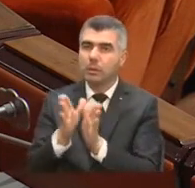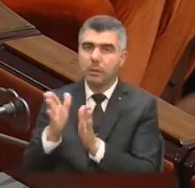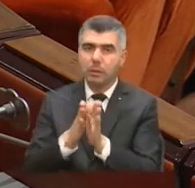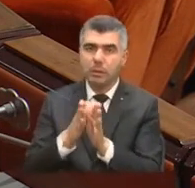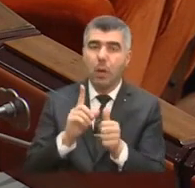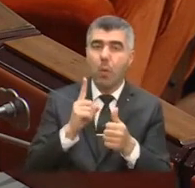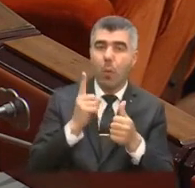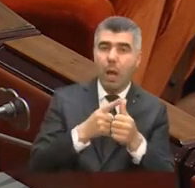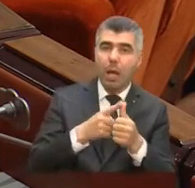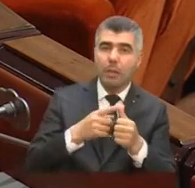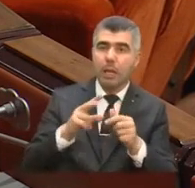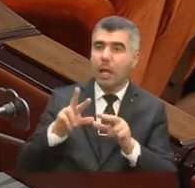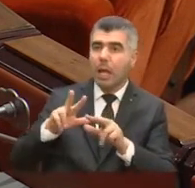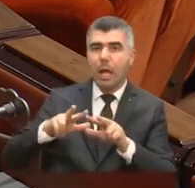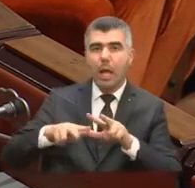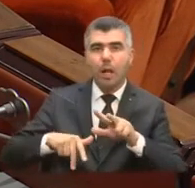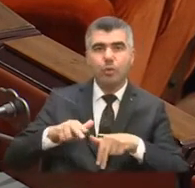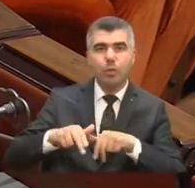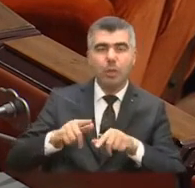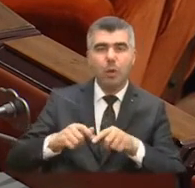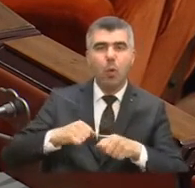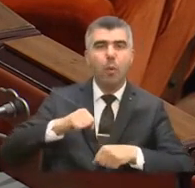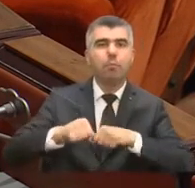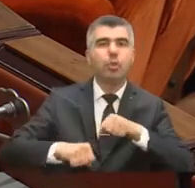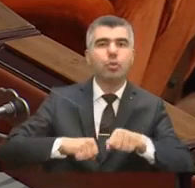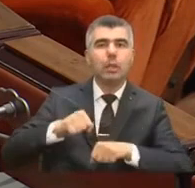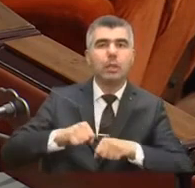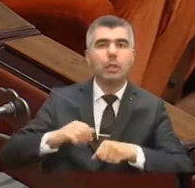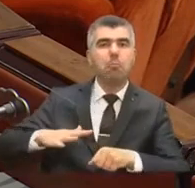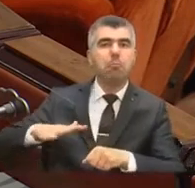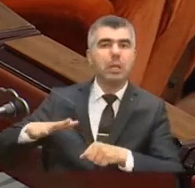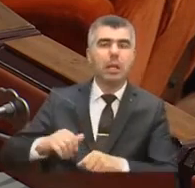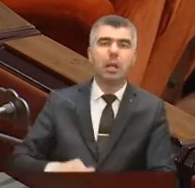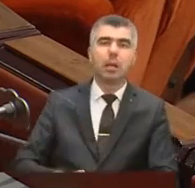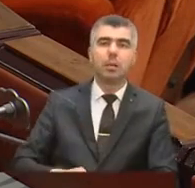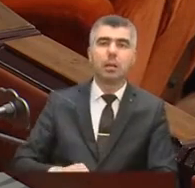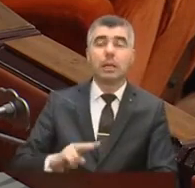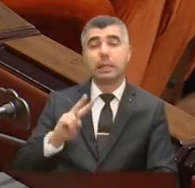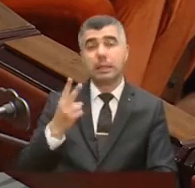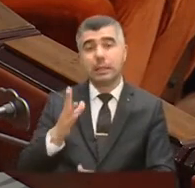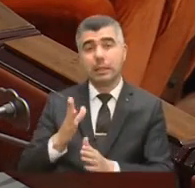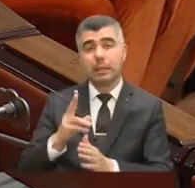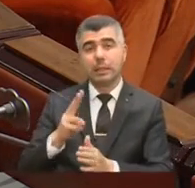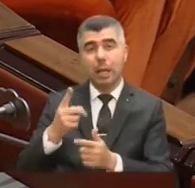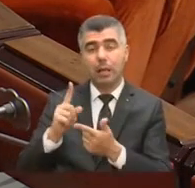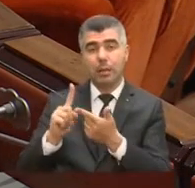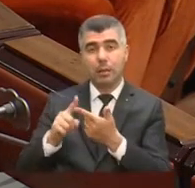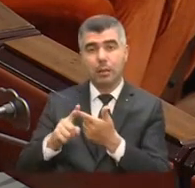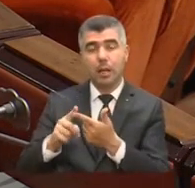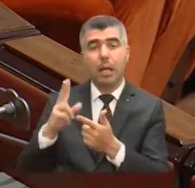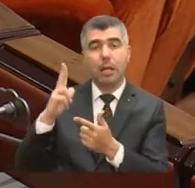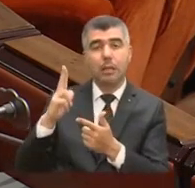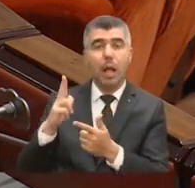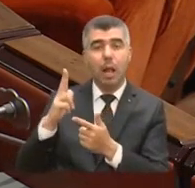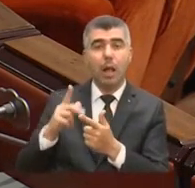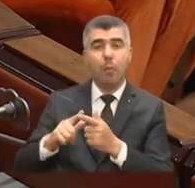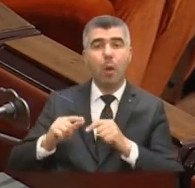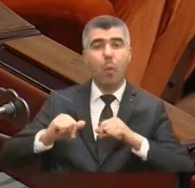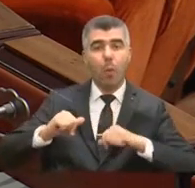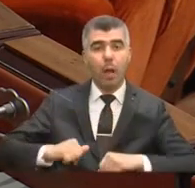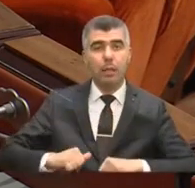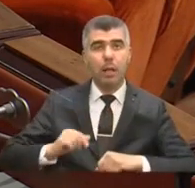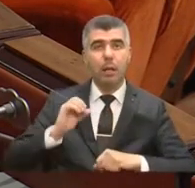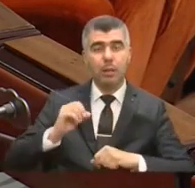بالذكر، الراجلين ومستعملي الدراجات النارية بالوسط الحضري. من جهة أخرى قد تطلق الوزارة قبل ما تم هذه